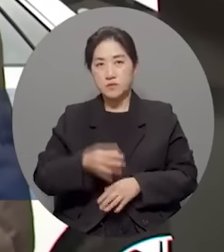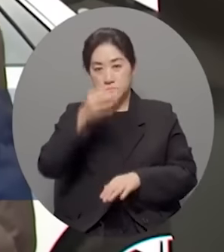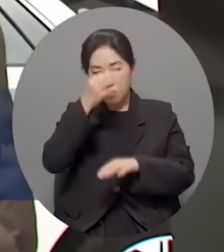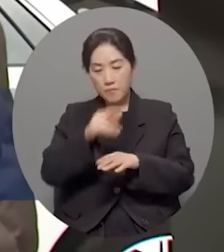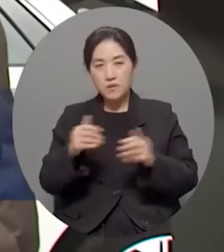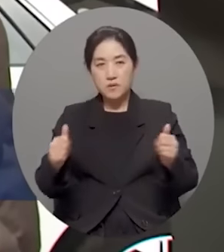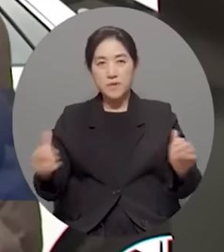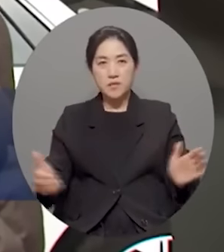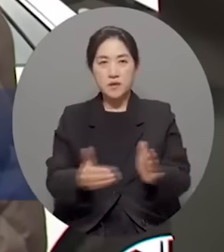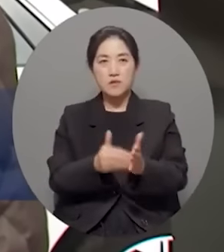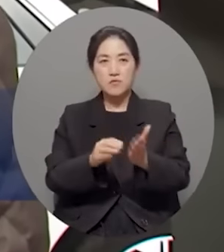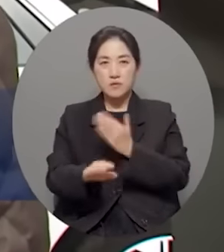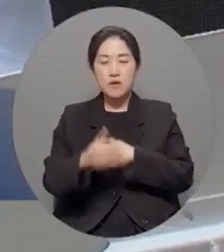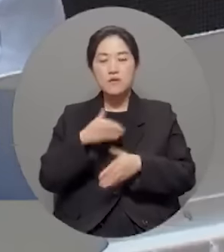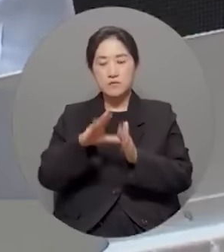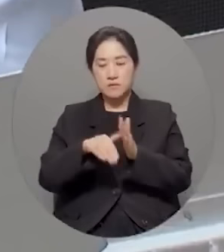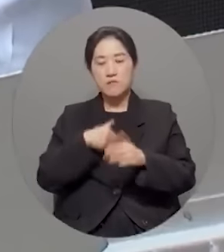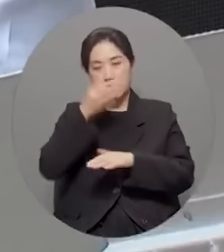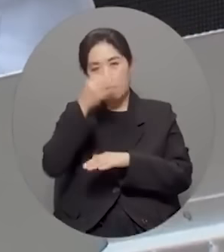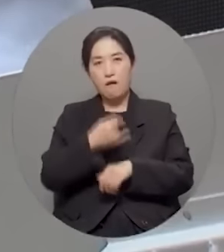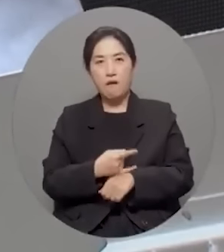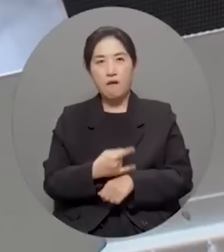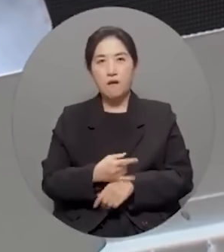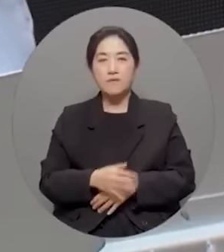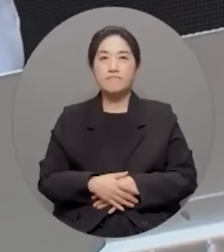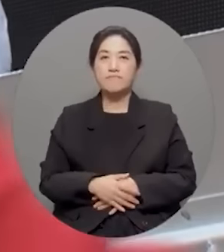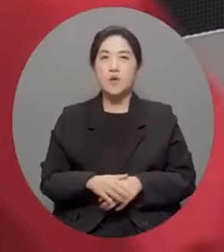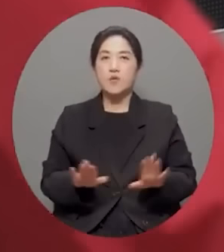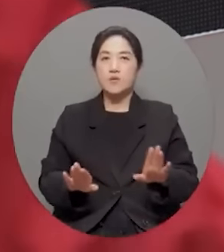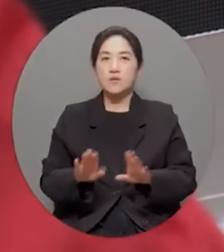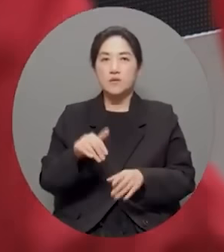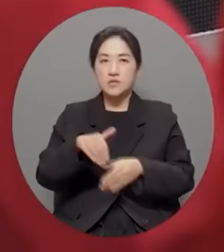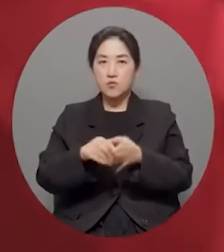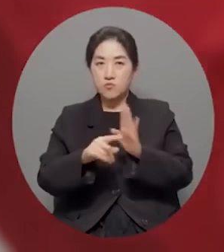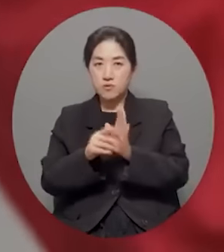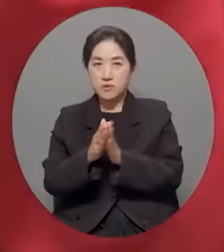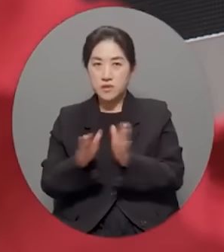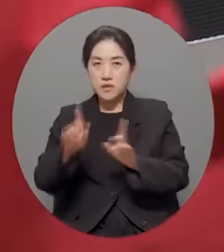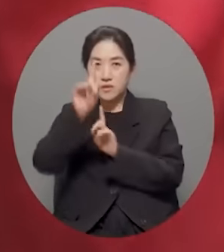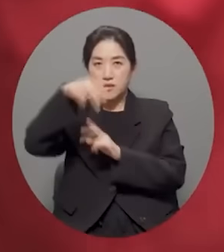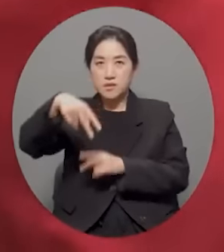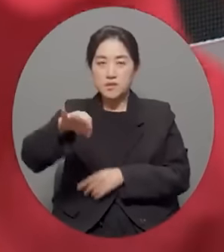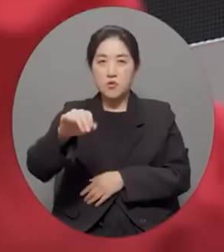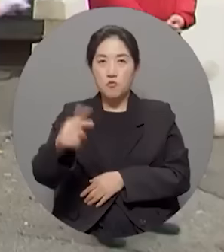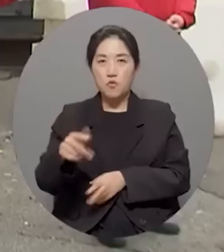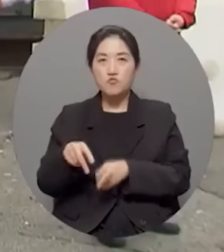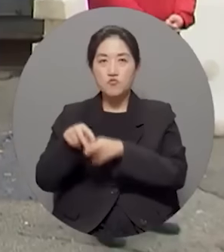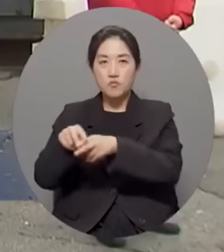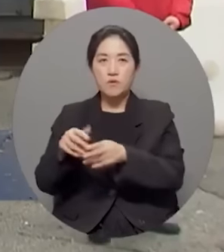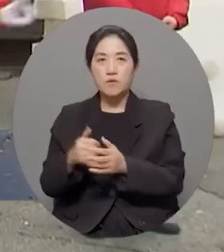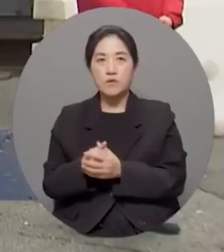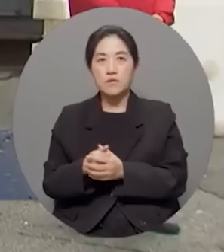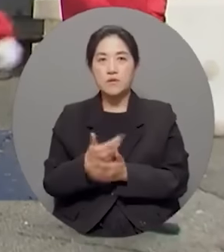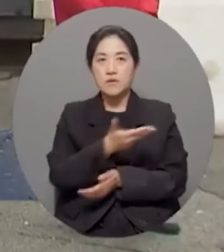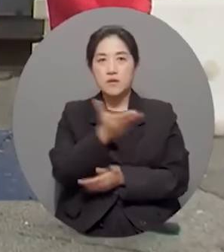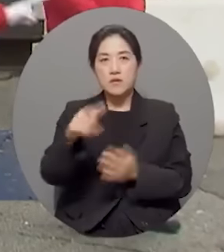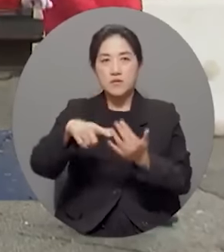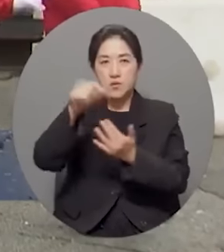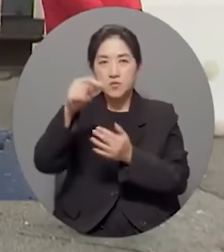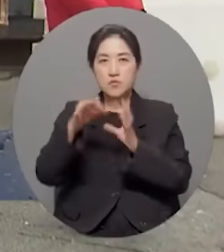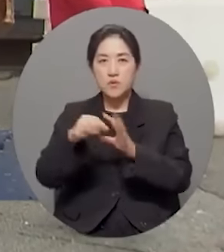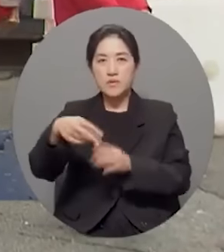다 끝나면은 내가 그때 할 겁니다. 오늘 선거운동을 시작한 이성건 후보는 여러분들의 선택에